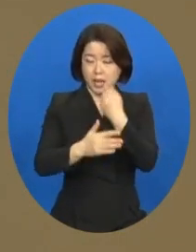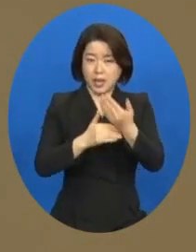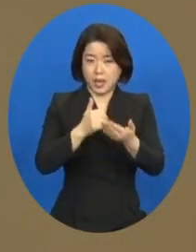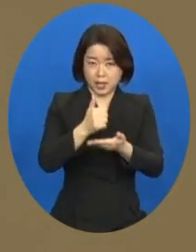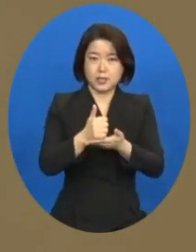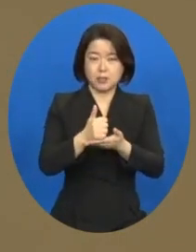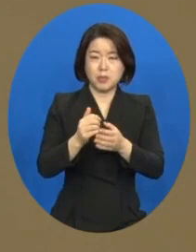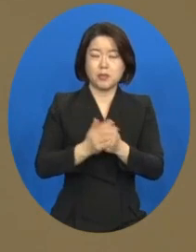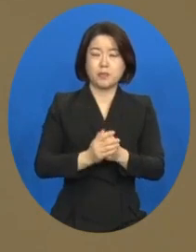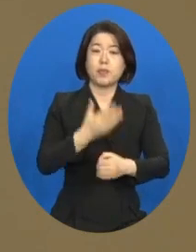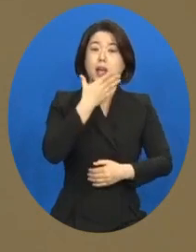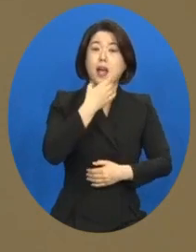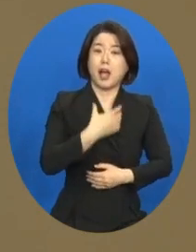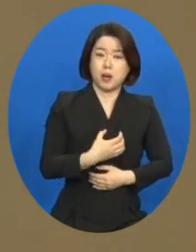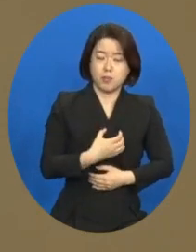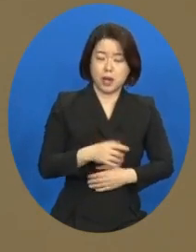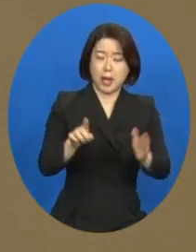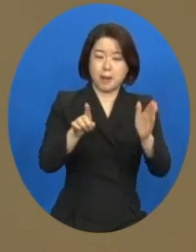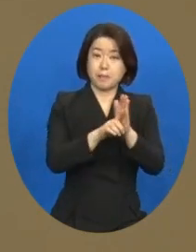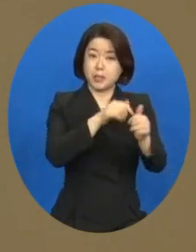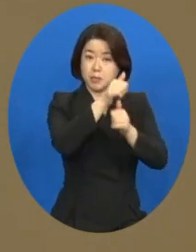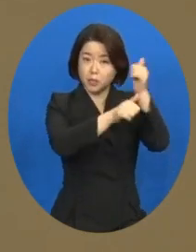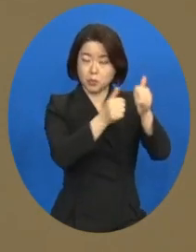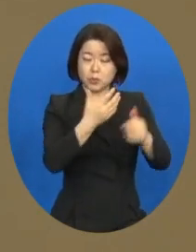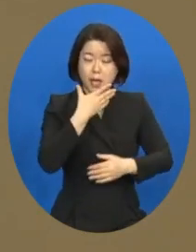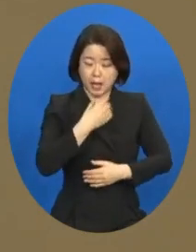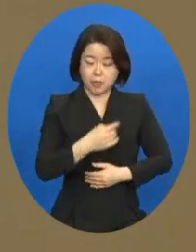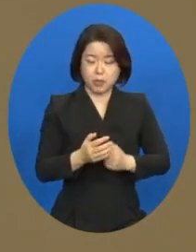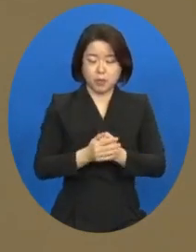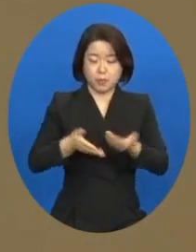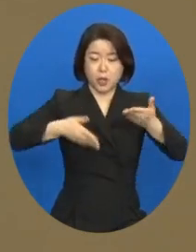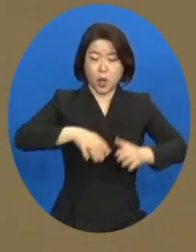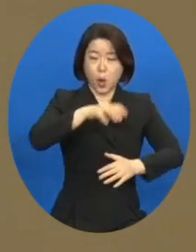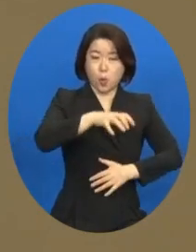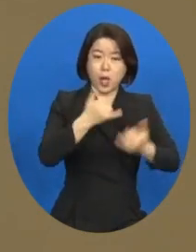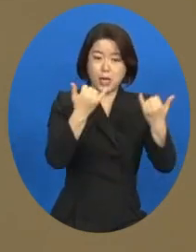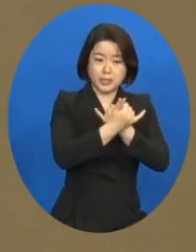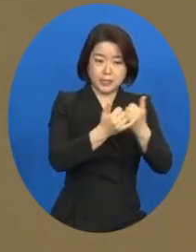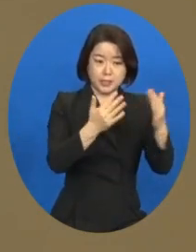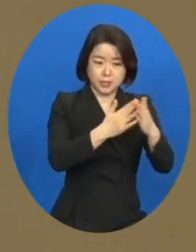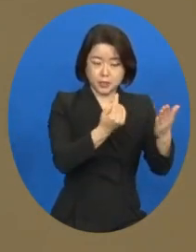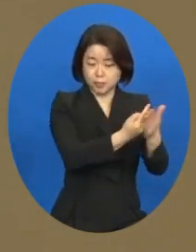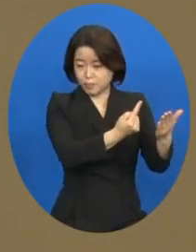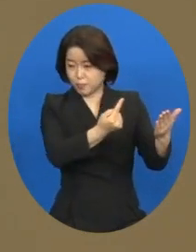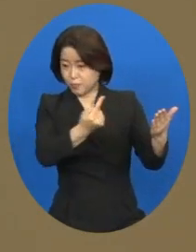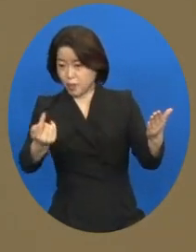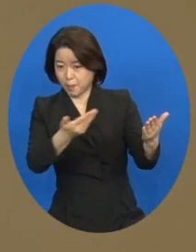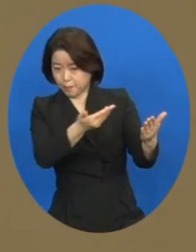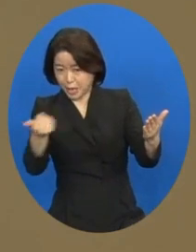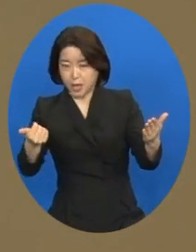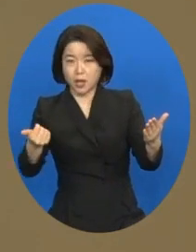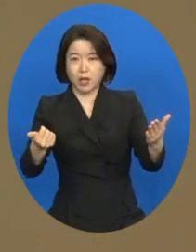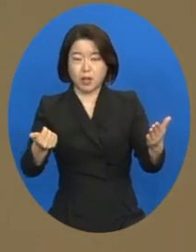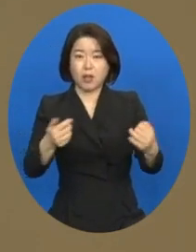하나님이 아브라함을, 믿음의 조상 아브라함을 고향 친척 집에서 불러내시고